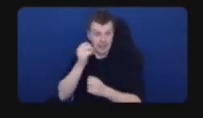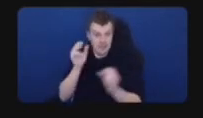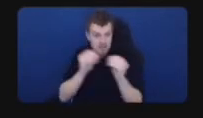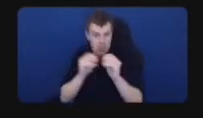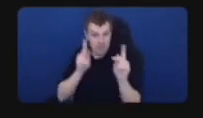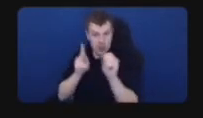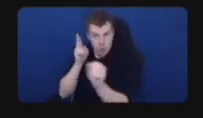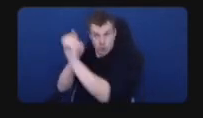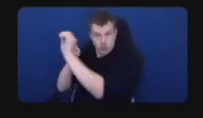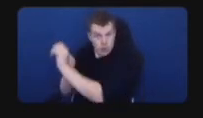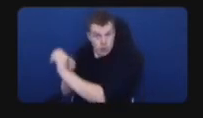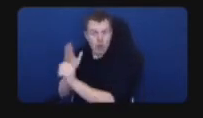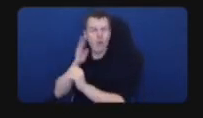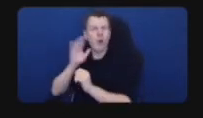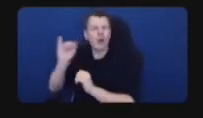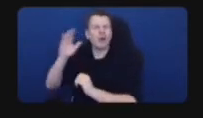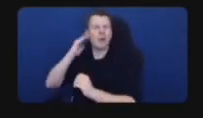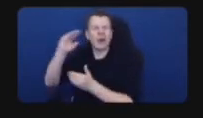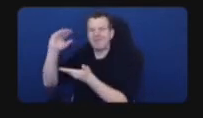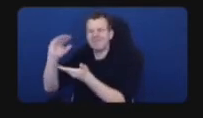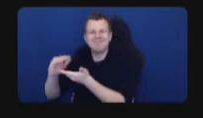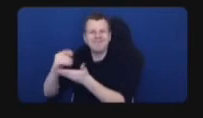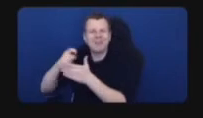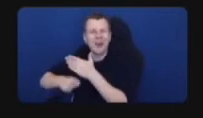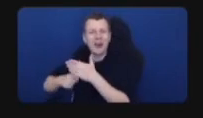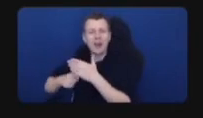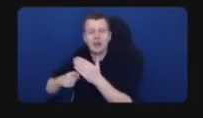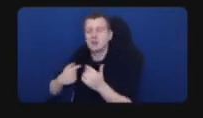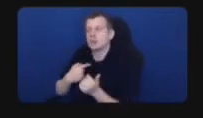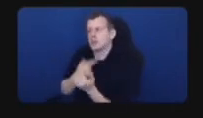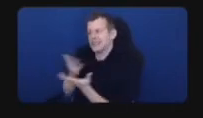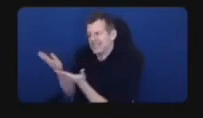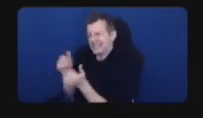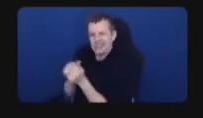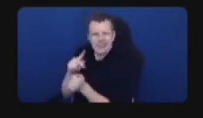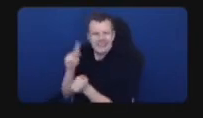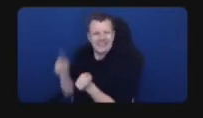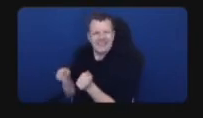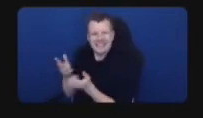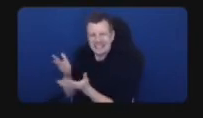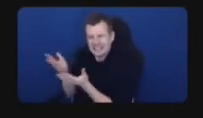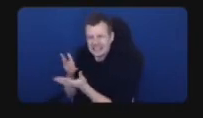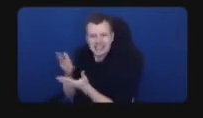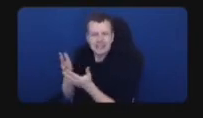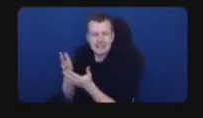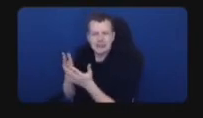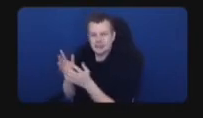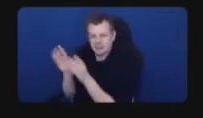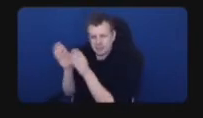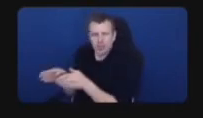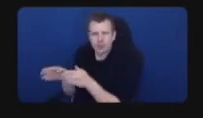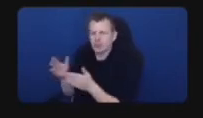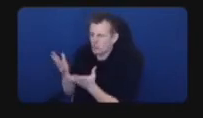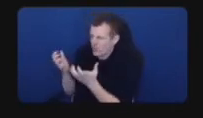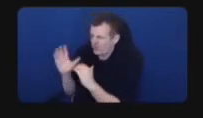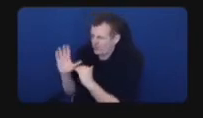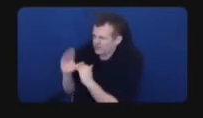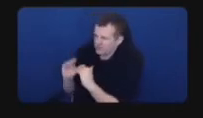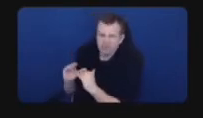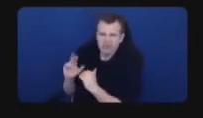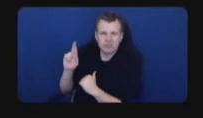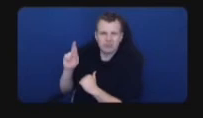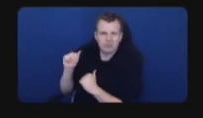那他这个洪水保险项目呢，如果是根据有多少人参加了，如果是买保险的人越多的话，